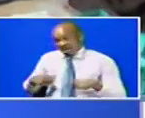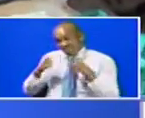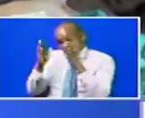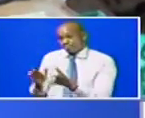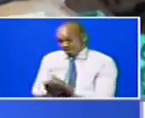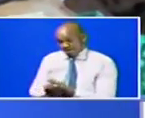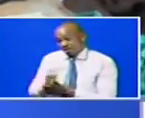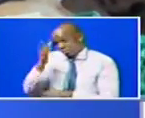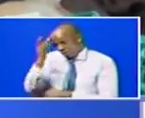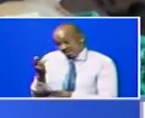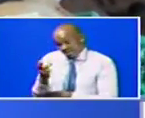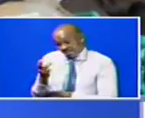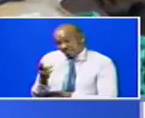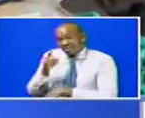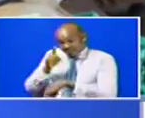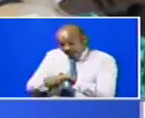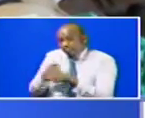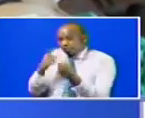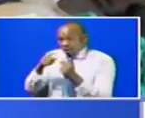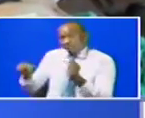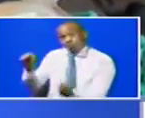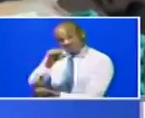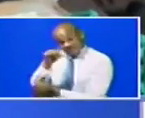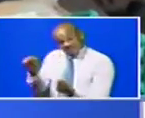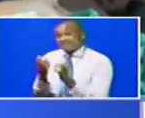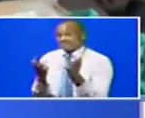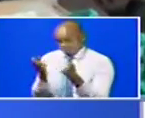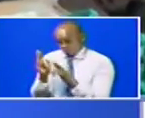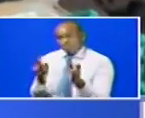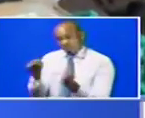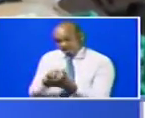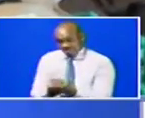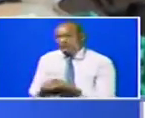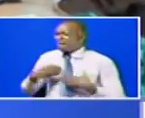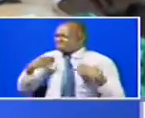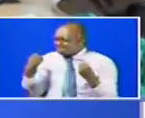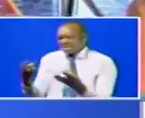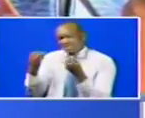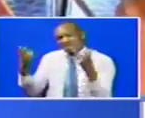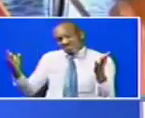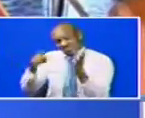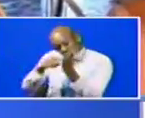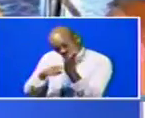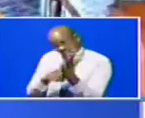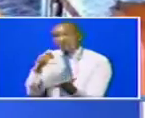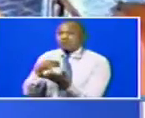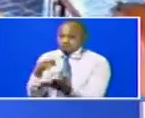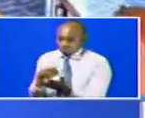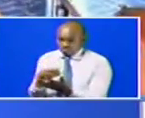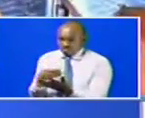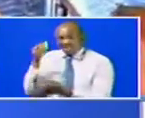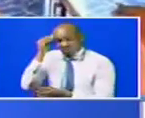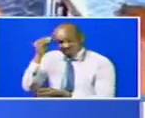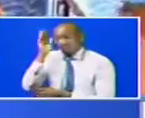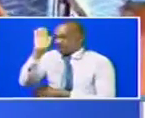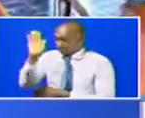kwa sababu tunapozungumzia uendeshaji wa gari kuna mambo mengi sana ambayo yanahusiana pale. Na ndio jua kweli masomo yako na umuhimu